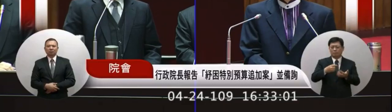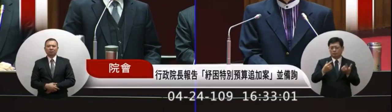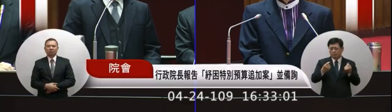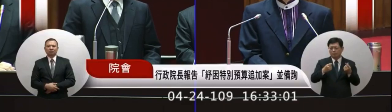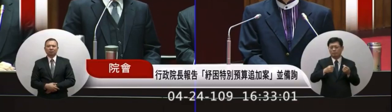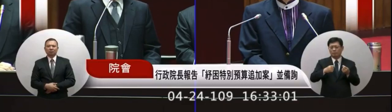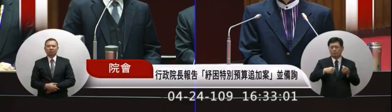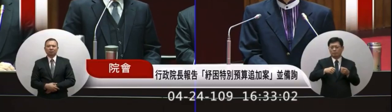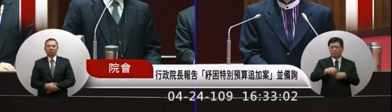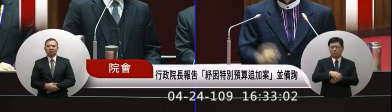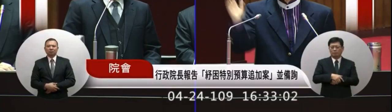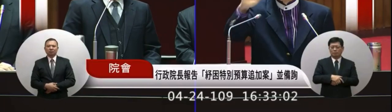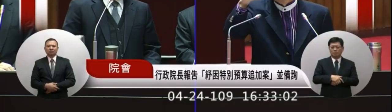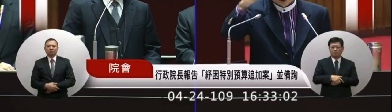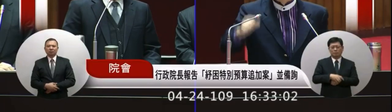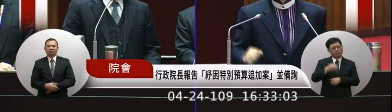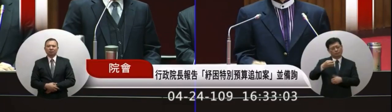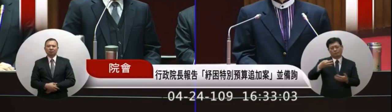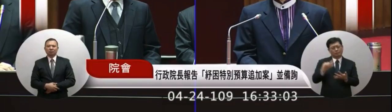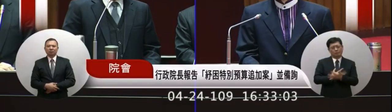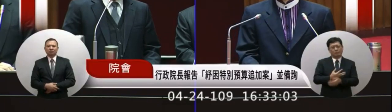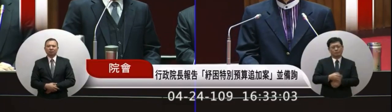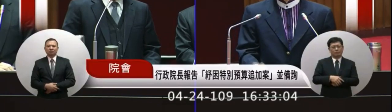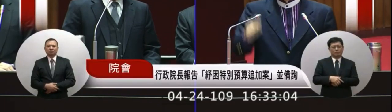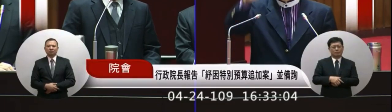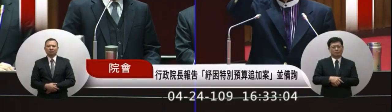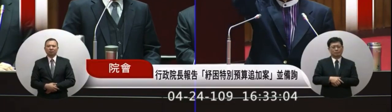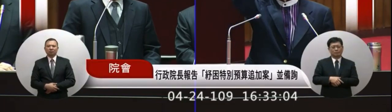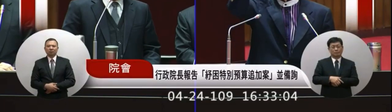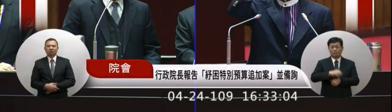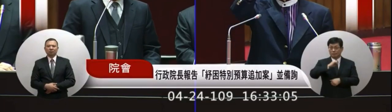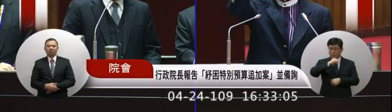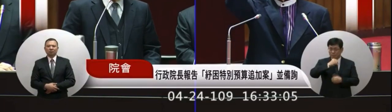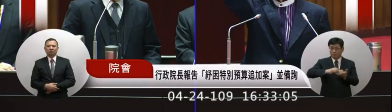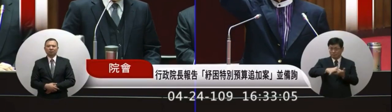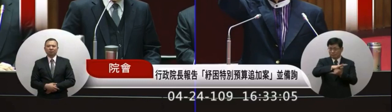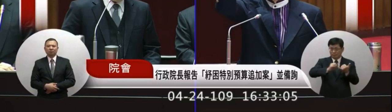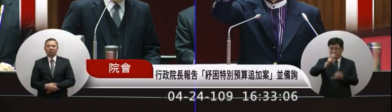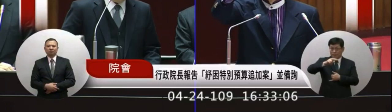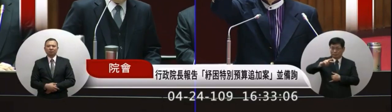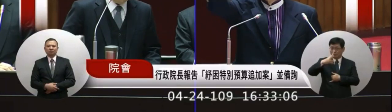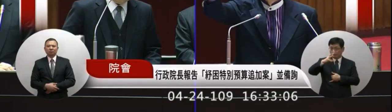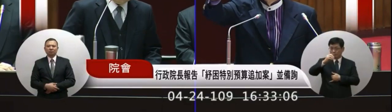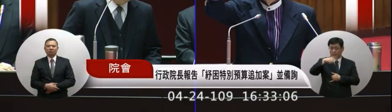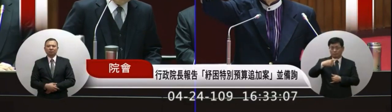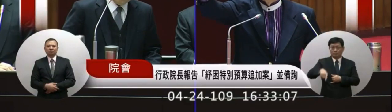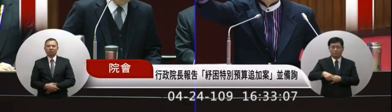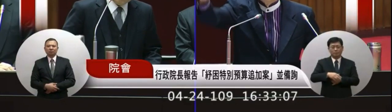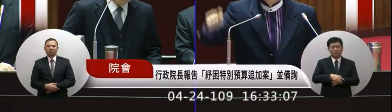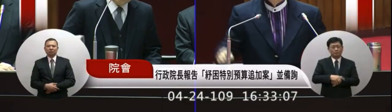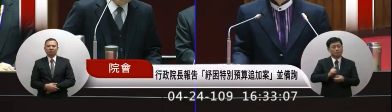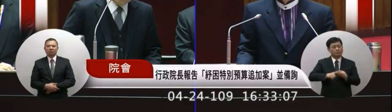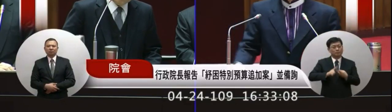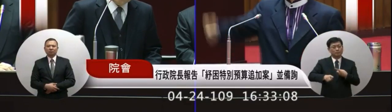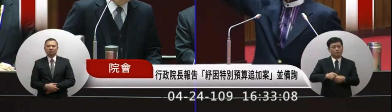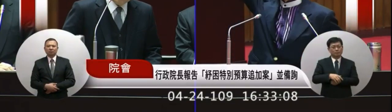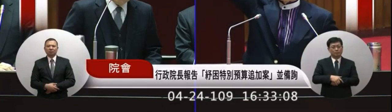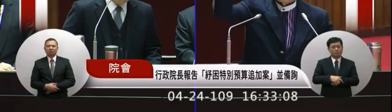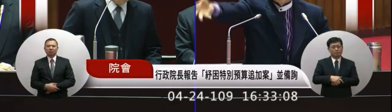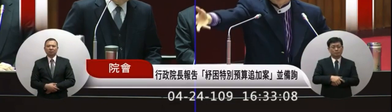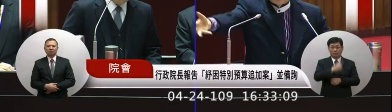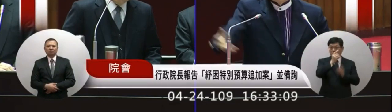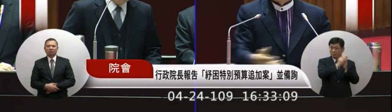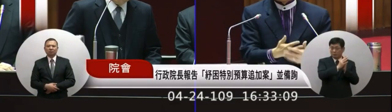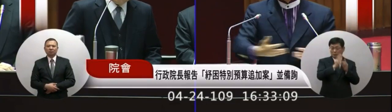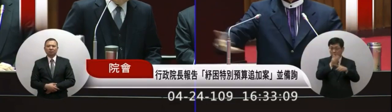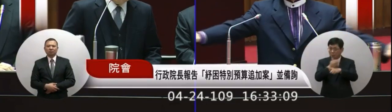么编？钱都不够了。台湾2300万人呐、啊，对不对？一照